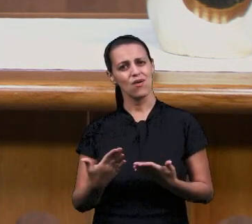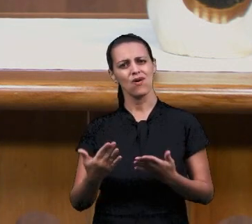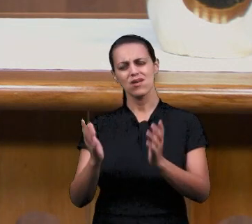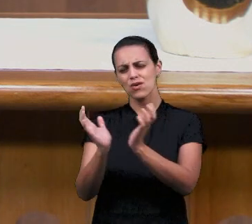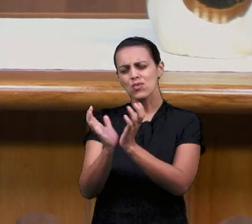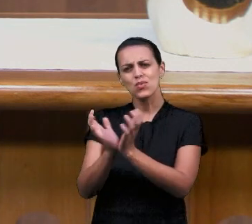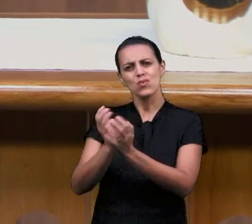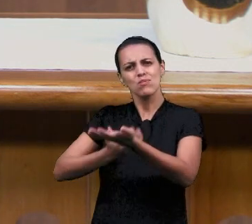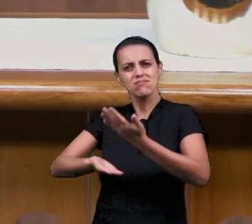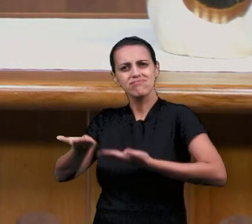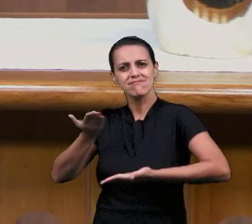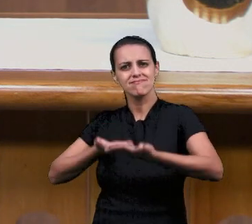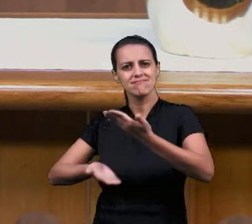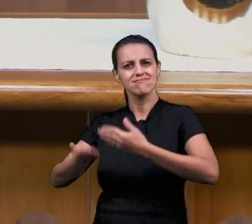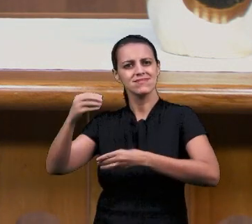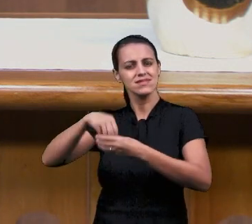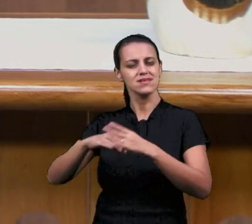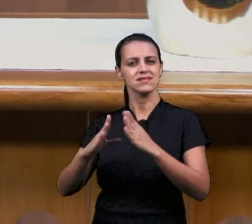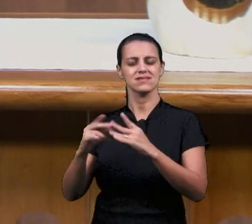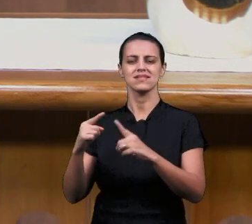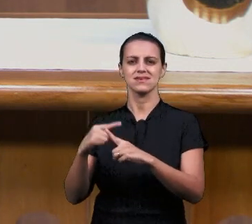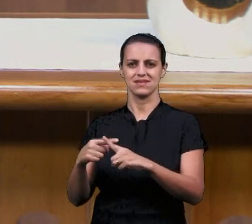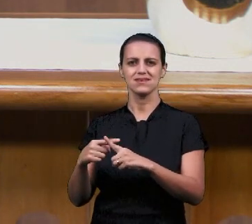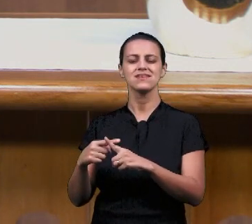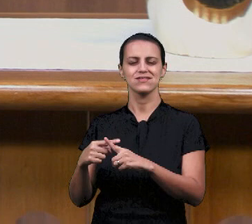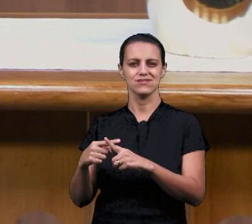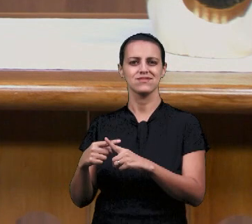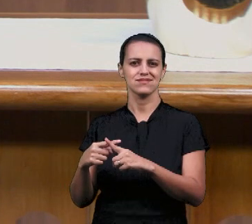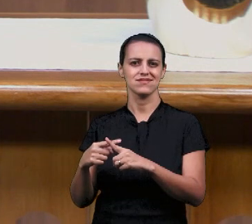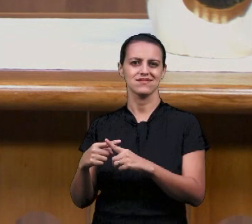des églises, les frères dans leurs églises,